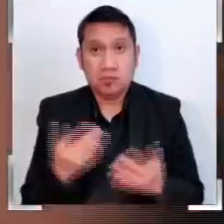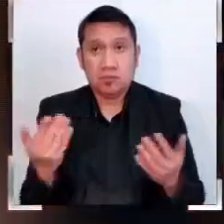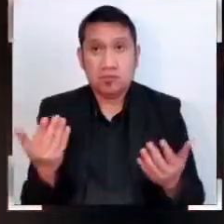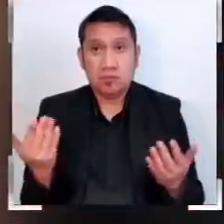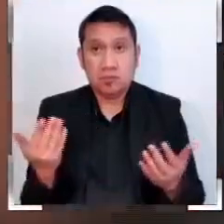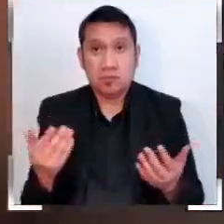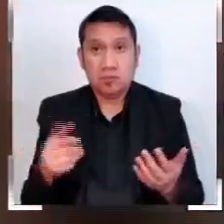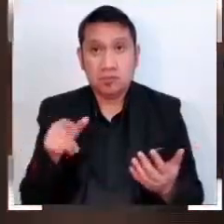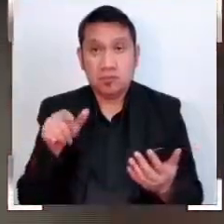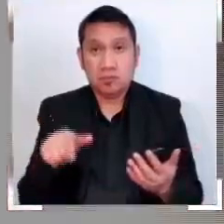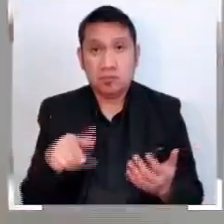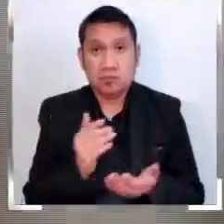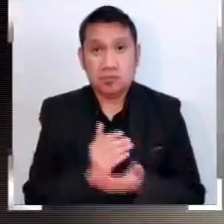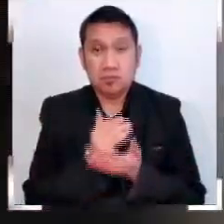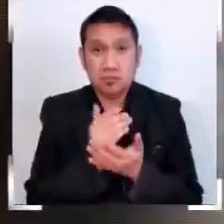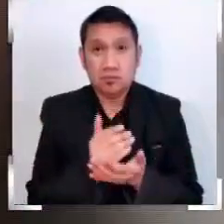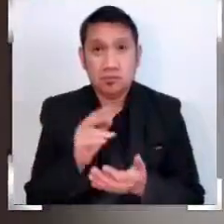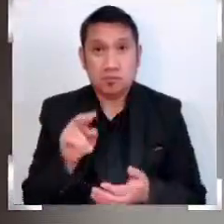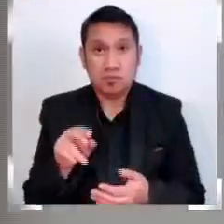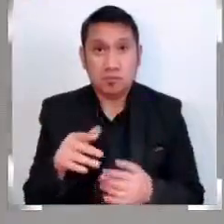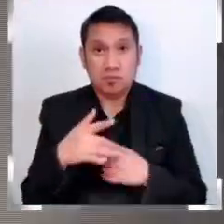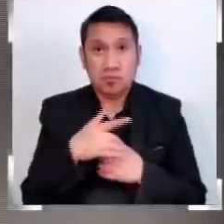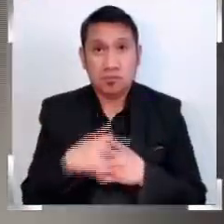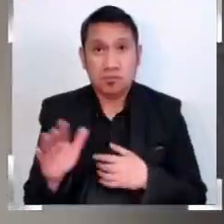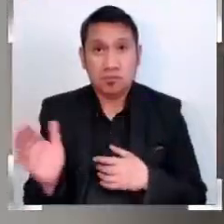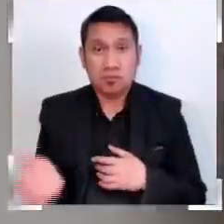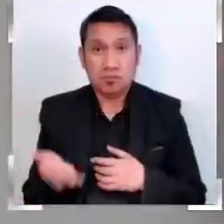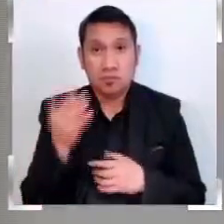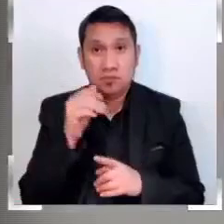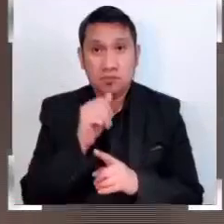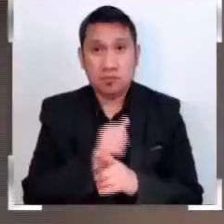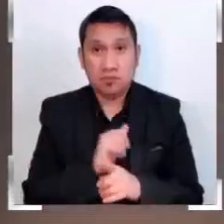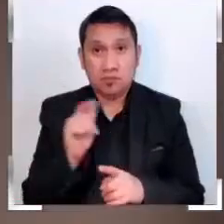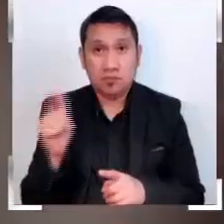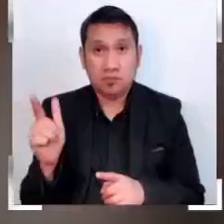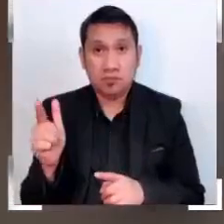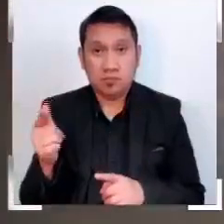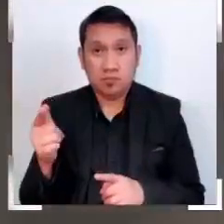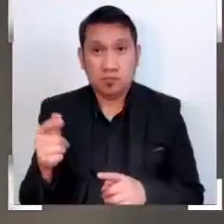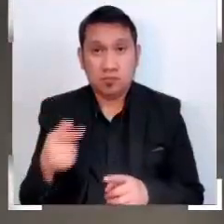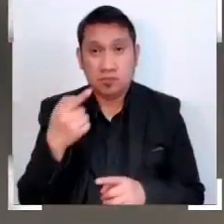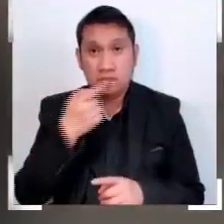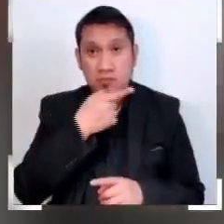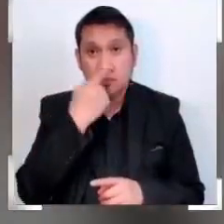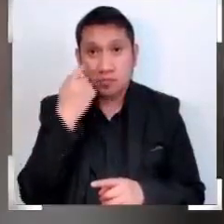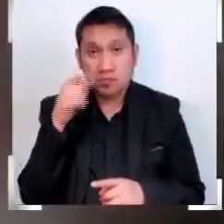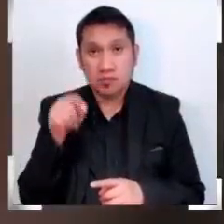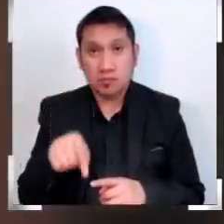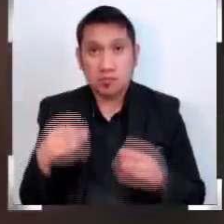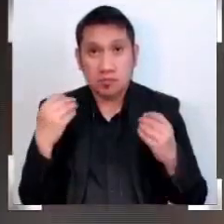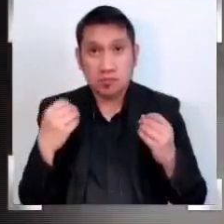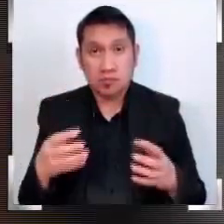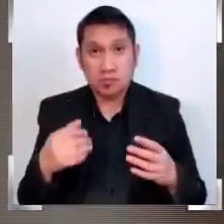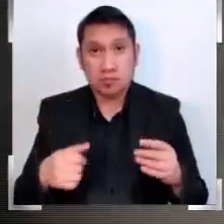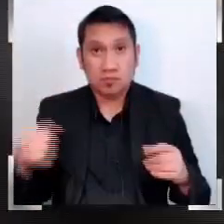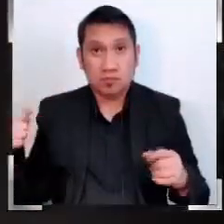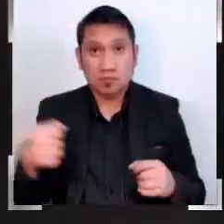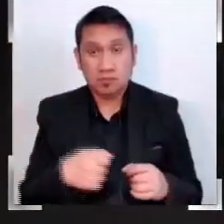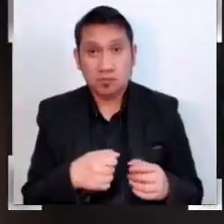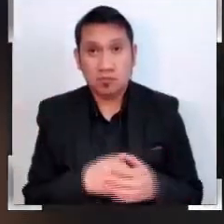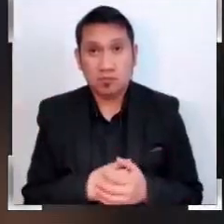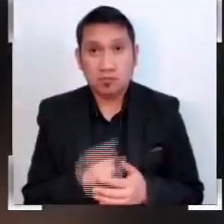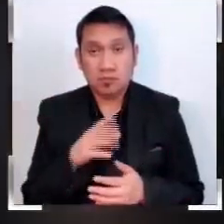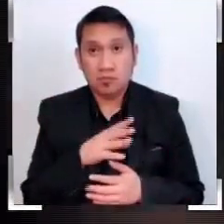Liloy, Zamboanga del Norte, madaling araw nitong Agosto 21. Dahil dehado sa dami ng gumugulpi, lumapit